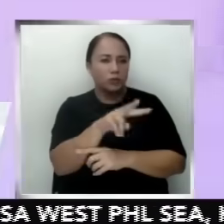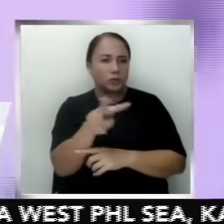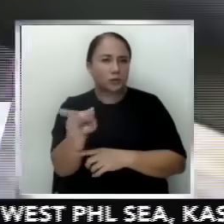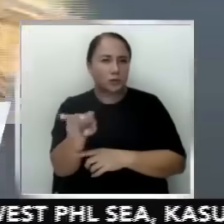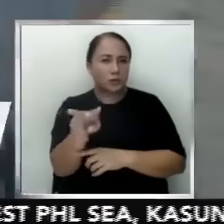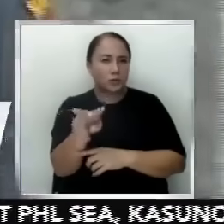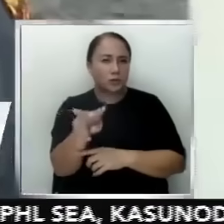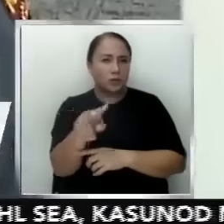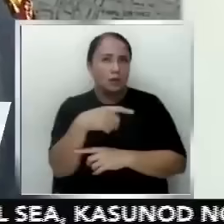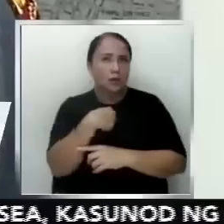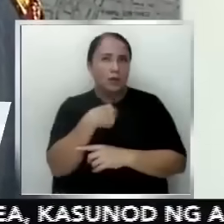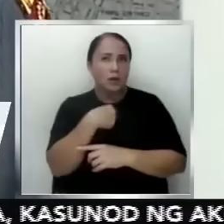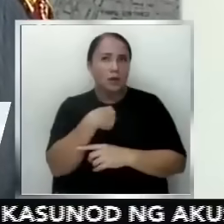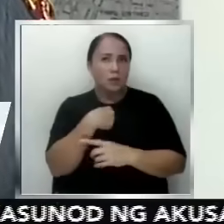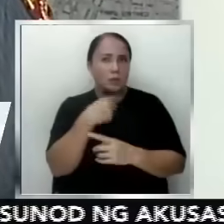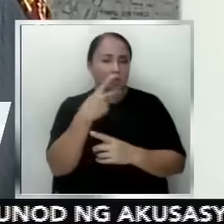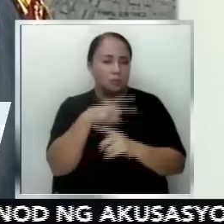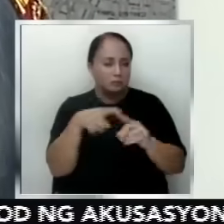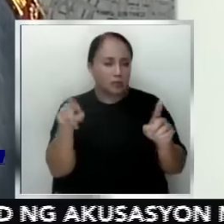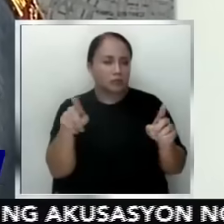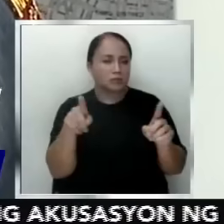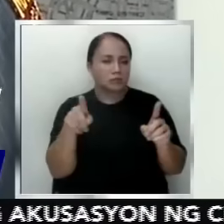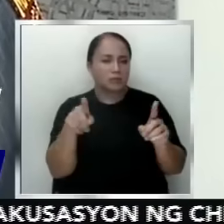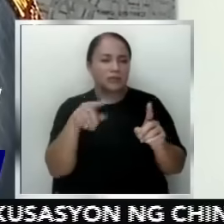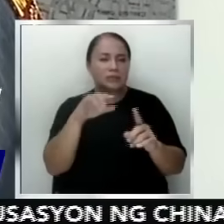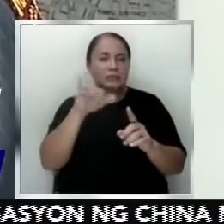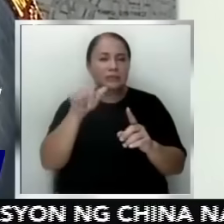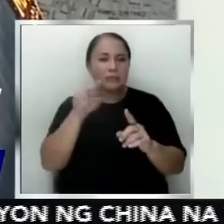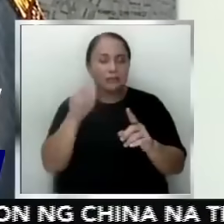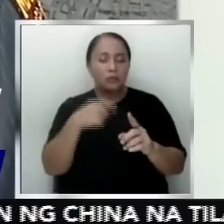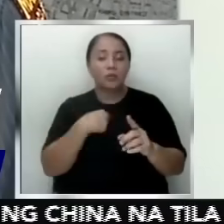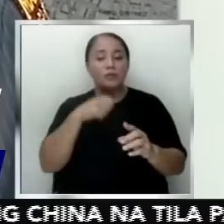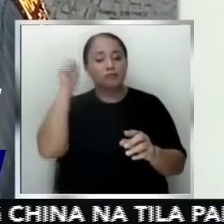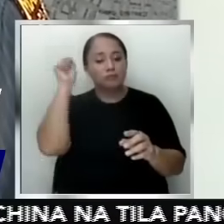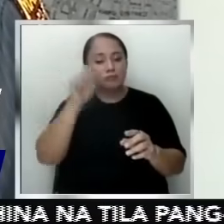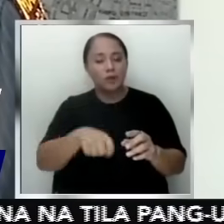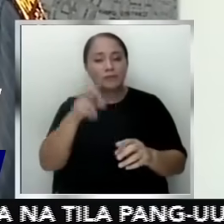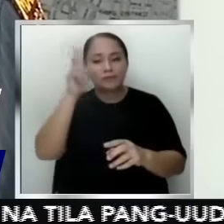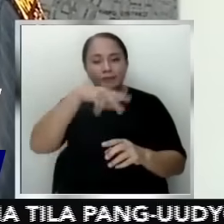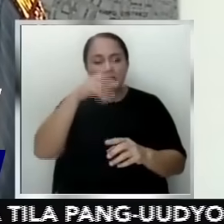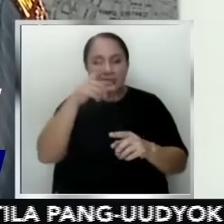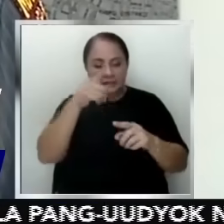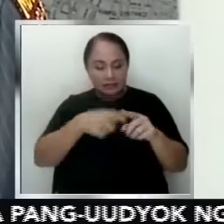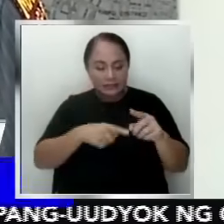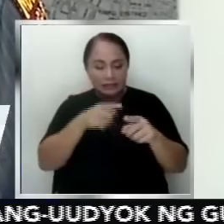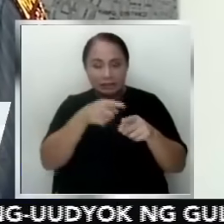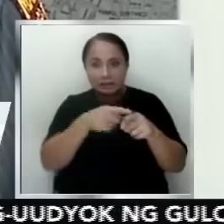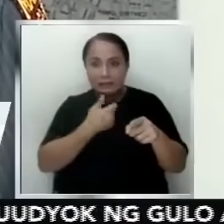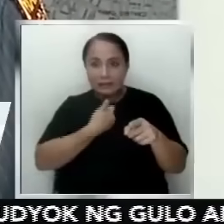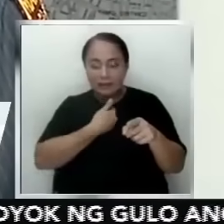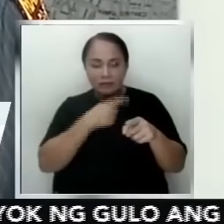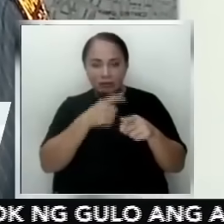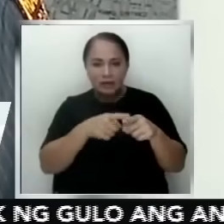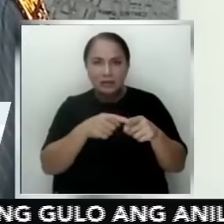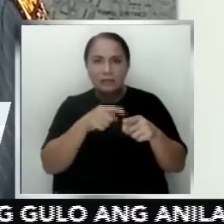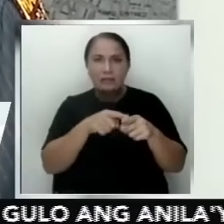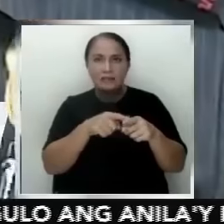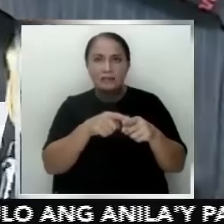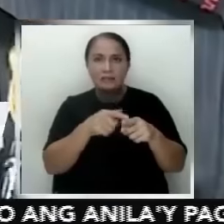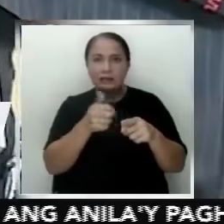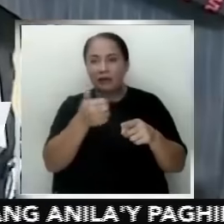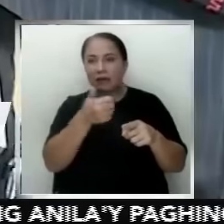makahilig nagbibiyak siya ng buko aksidente niyang nasugatan yung sarili niya kaya itong ating